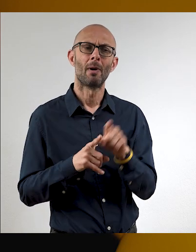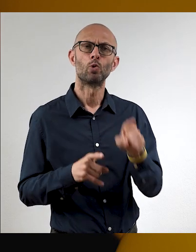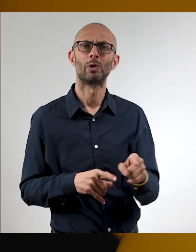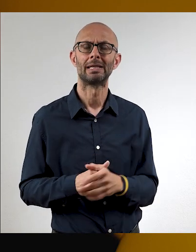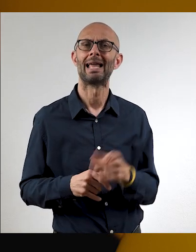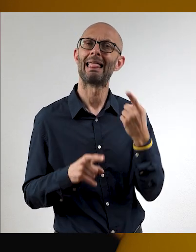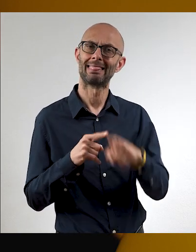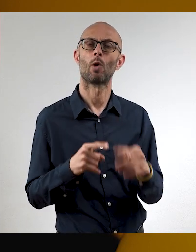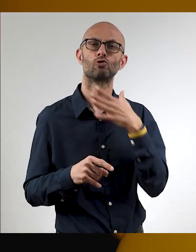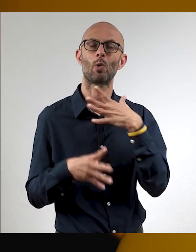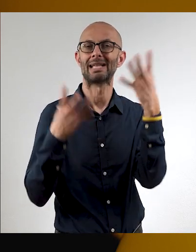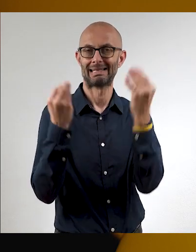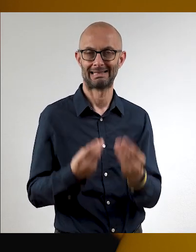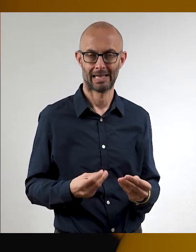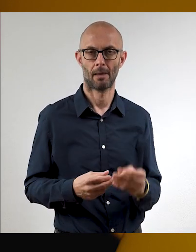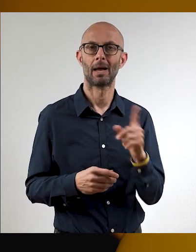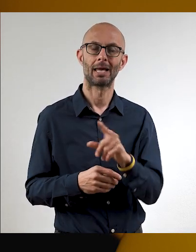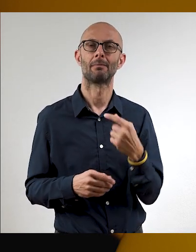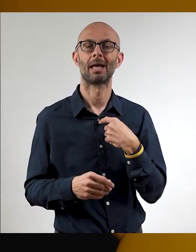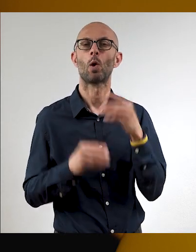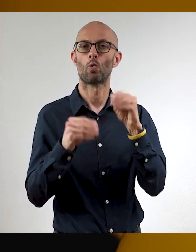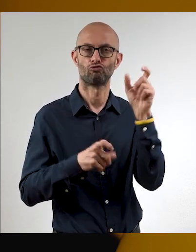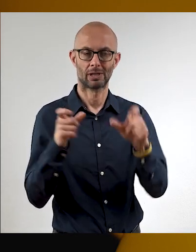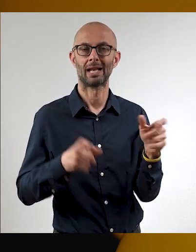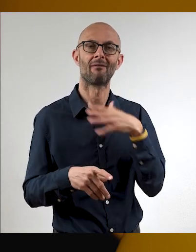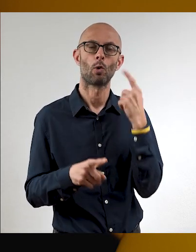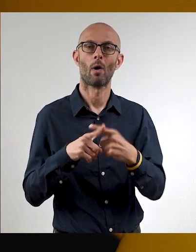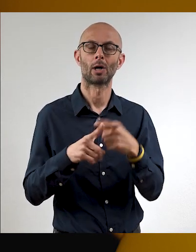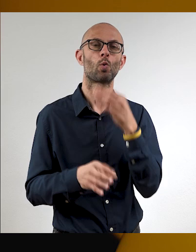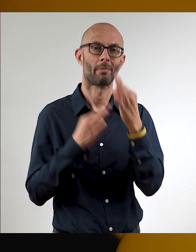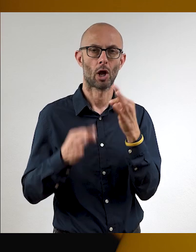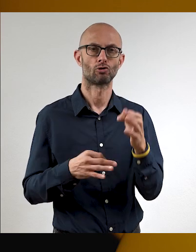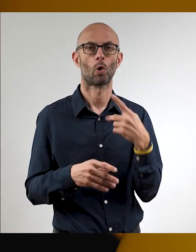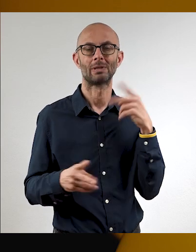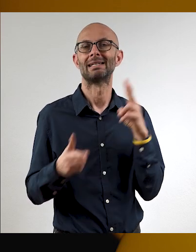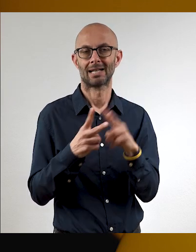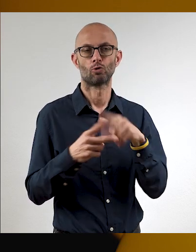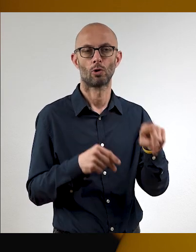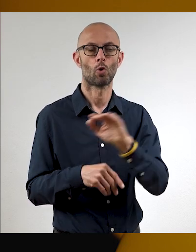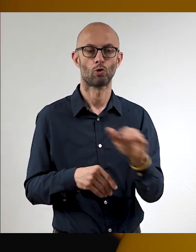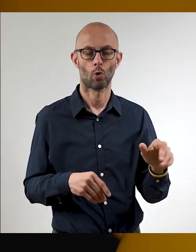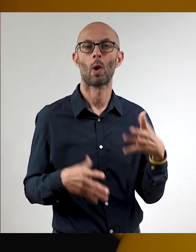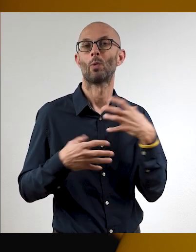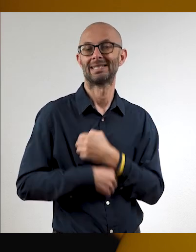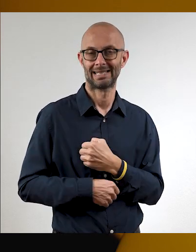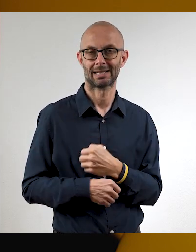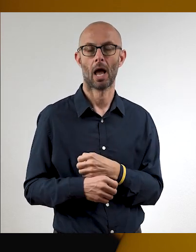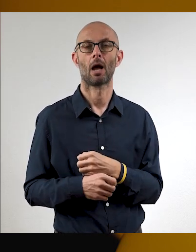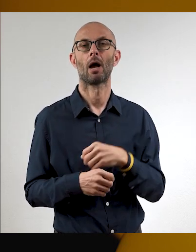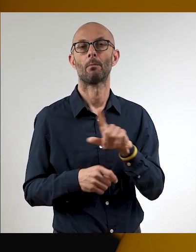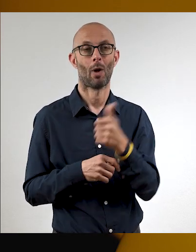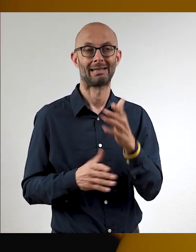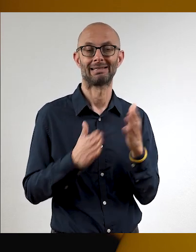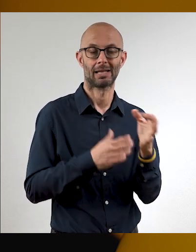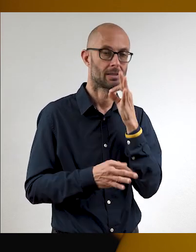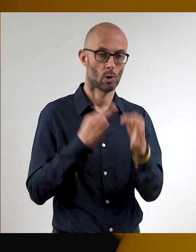tudi del šolskega sistema in mene učitelji dosti krat vprašajo, ko se srečujejo z otroki v stiskah. Ne. Po eni